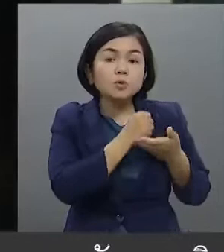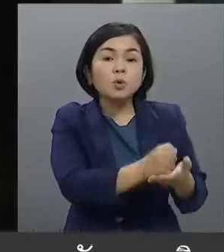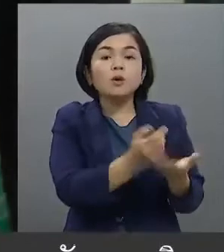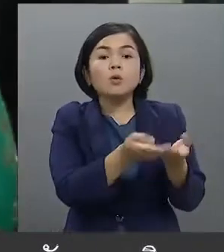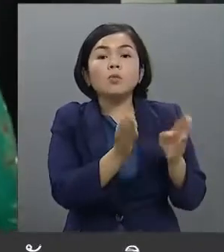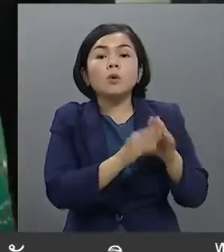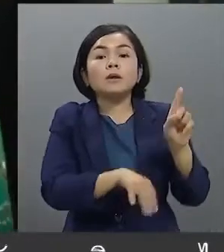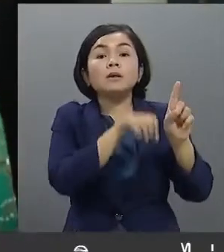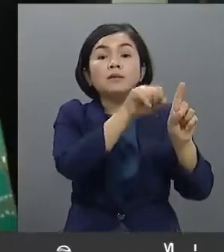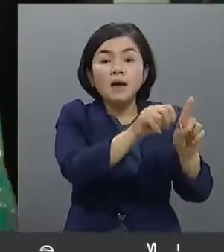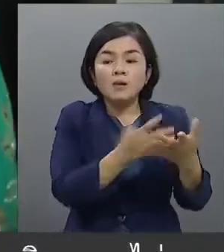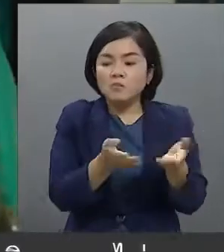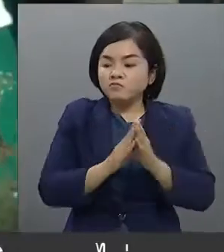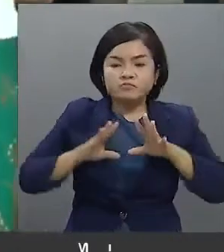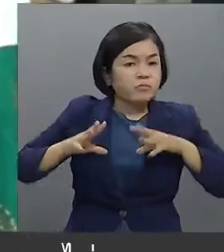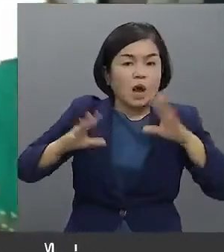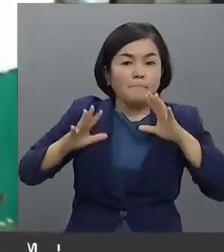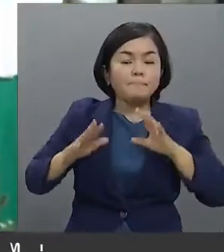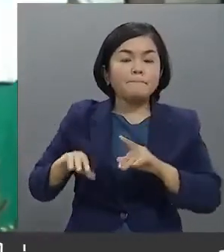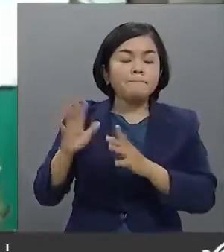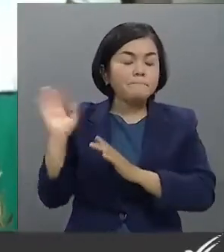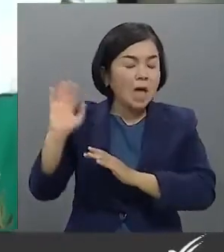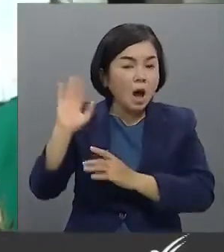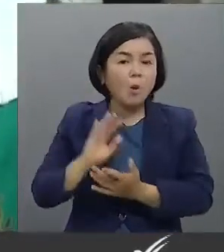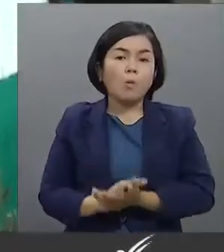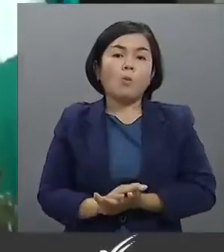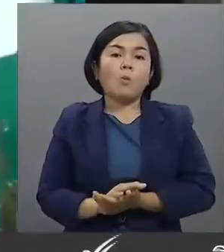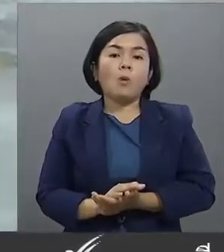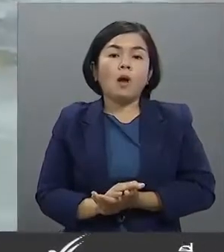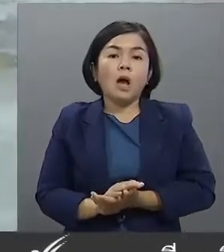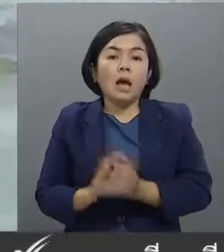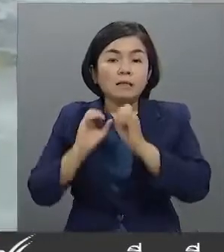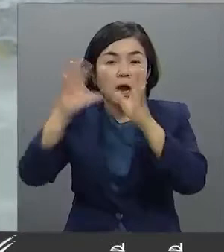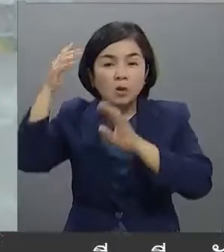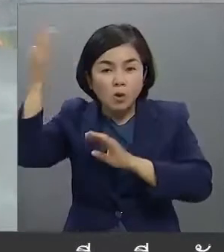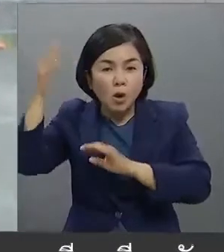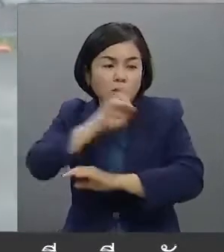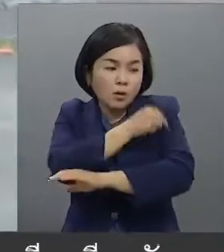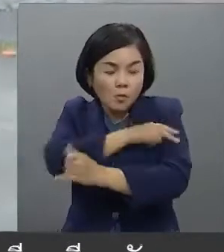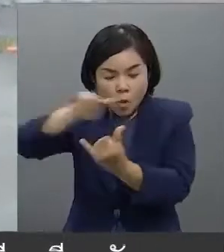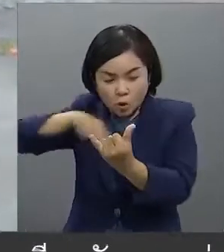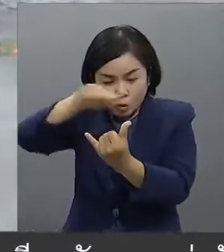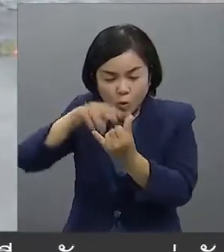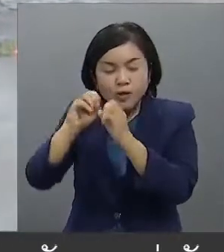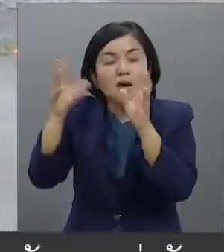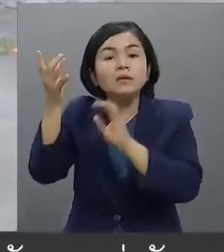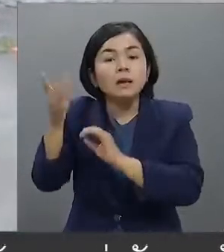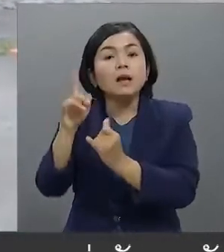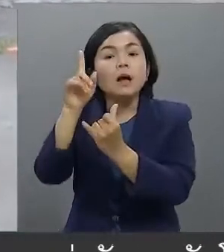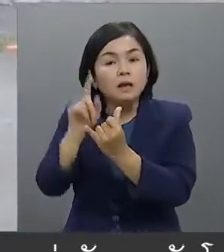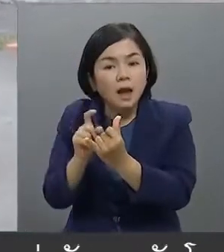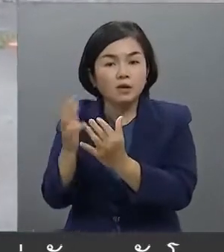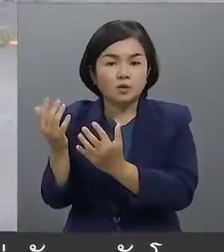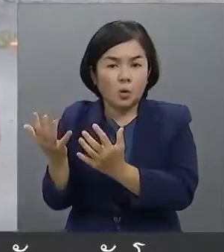ปฏิเสธค่ะโดยระบุว่าขอให้ทราบผลชันสูตรสาเหตุการเสียชีวิตที่ชัดเจนก่อนด้วยนะคะซึ่งก่อนหน้านี้ก็มีข้อมูลว่